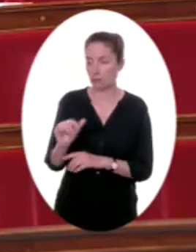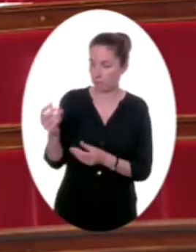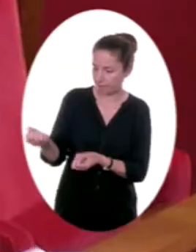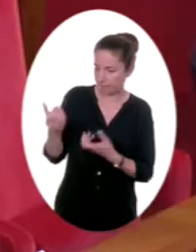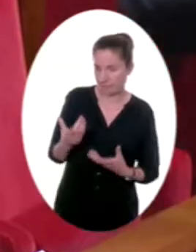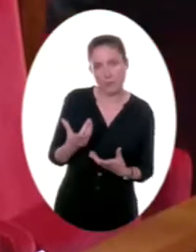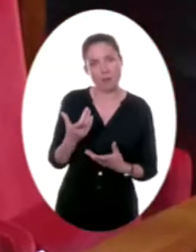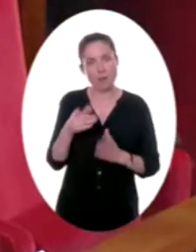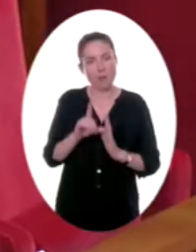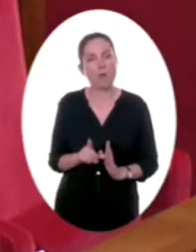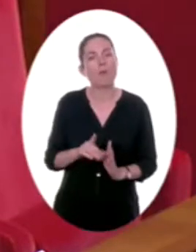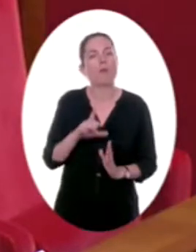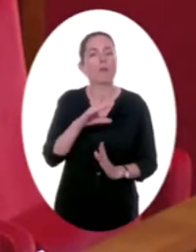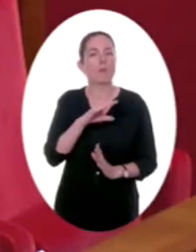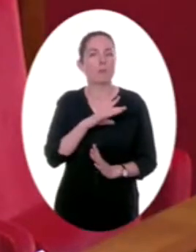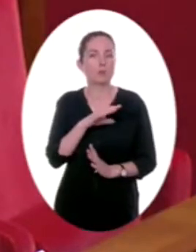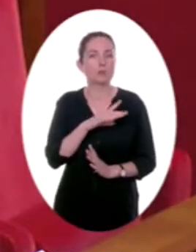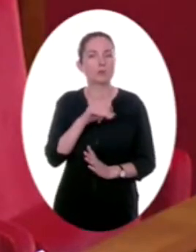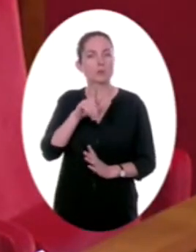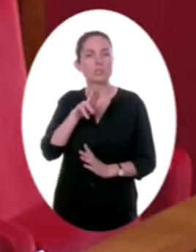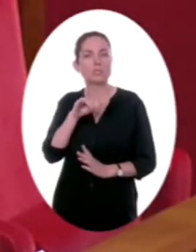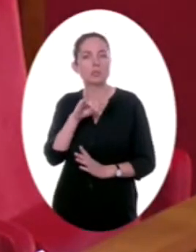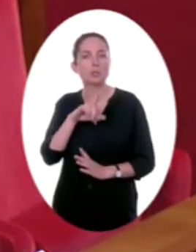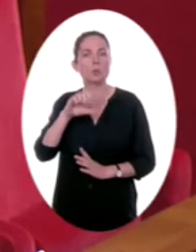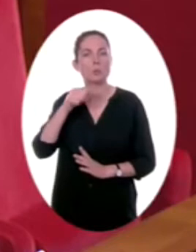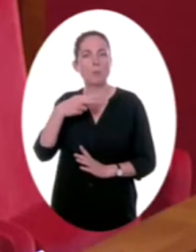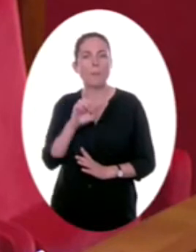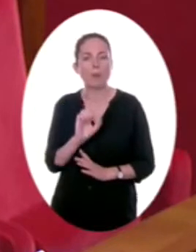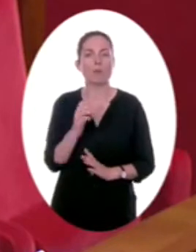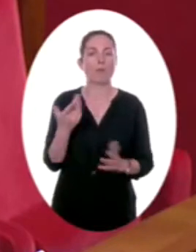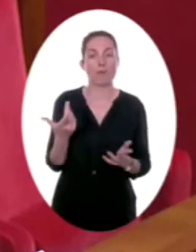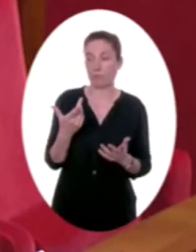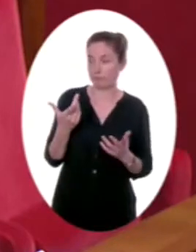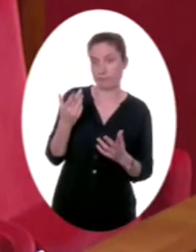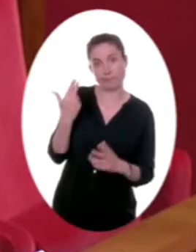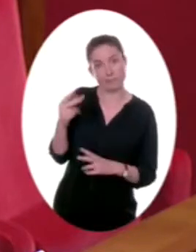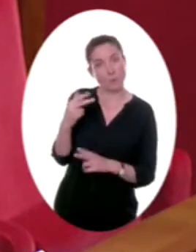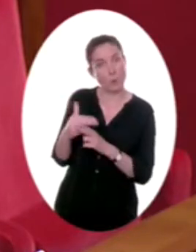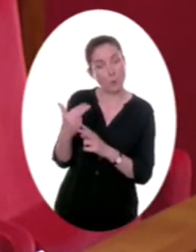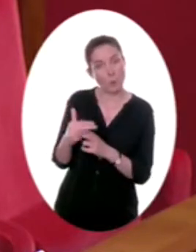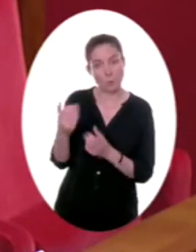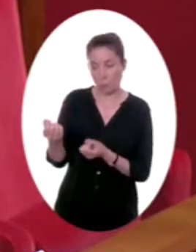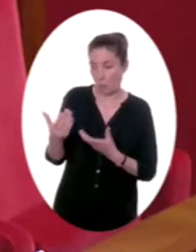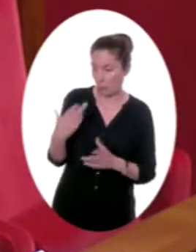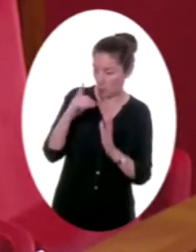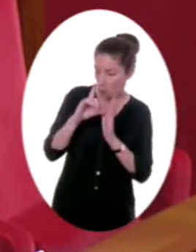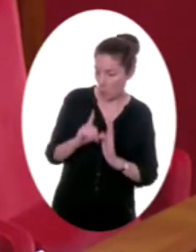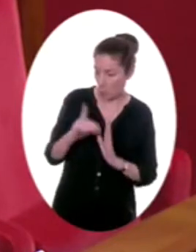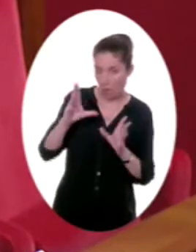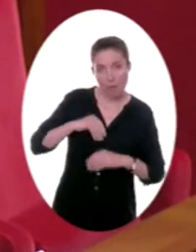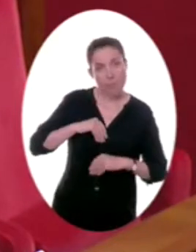tiens à préciser son nom parce que ce qu'il faut rendre à César, ce qui appartient à César, et en l'occurrence, cette proposition de loi qui a été adoptée par le